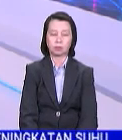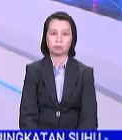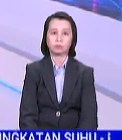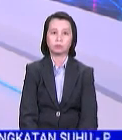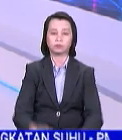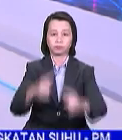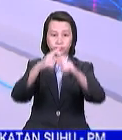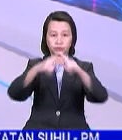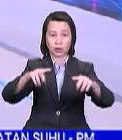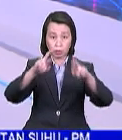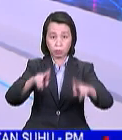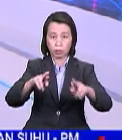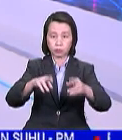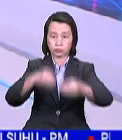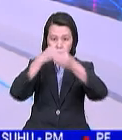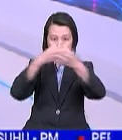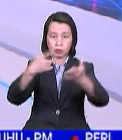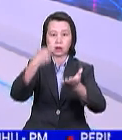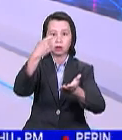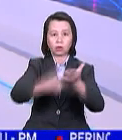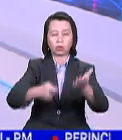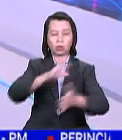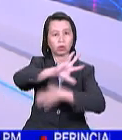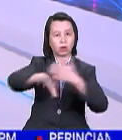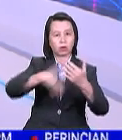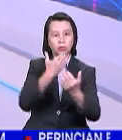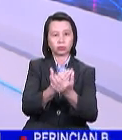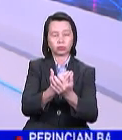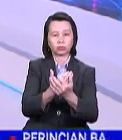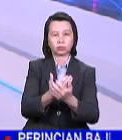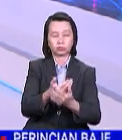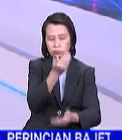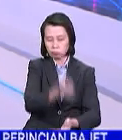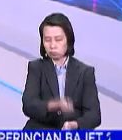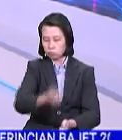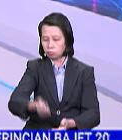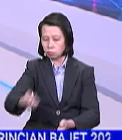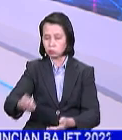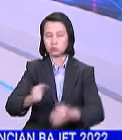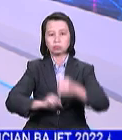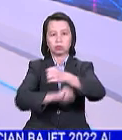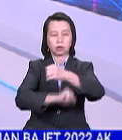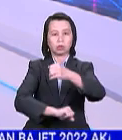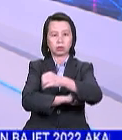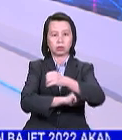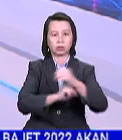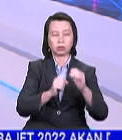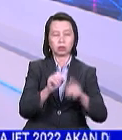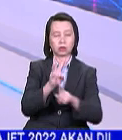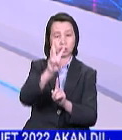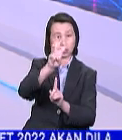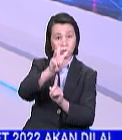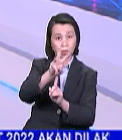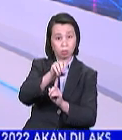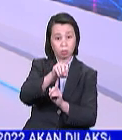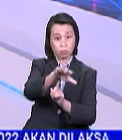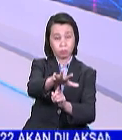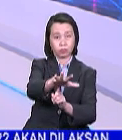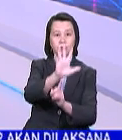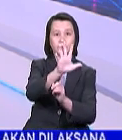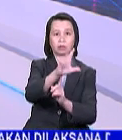Sementara itu, Dewan Rakyat dimaklumkan kos keseluruhan bagi perkakasan dan infrastruktur rangkaian liputan 5G